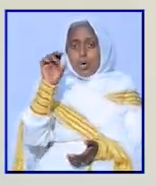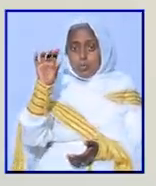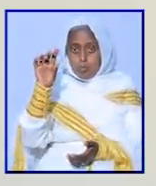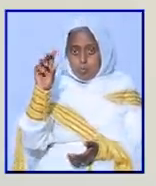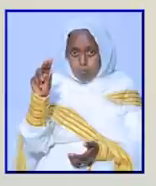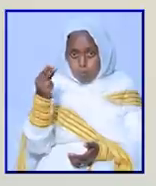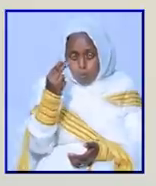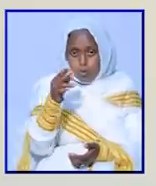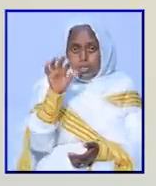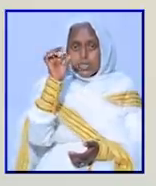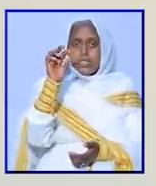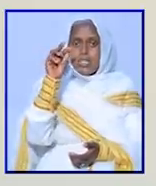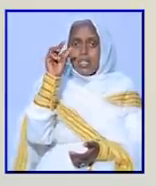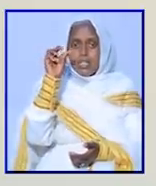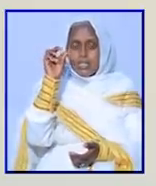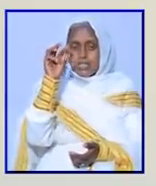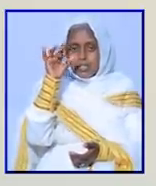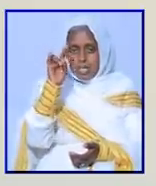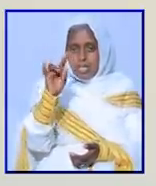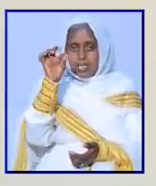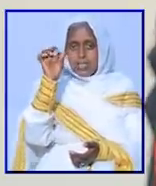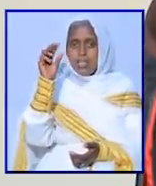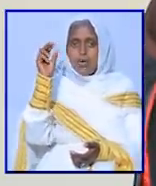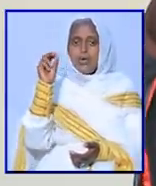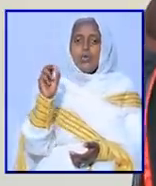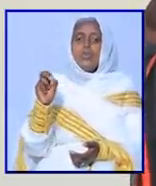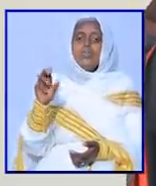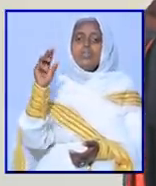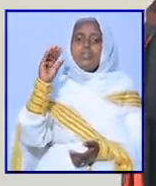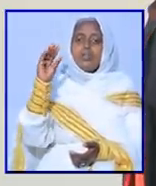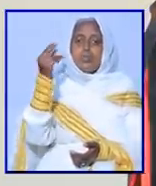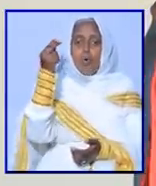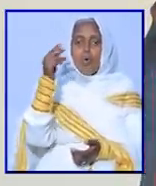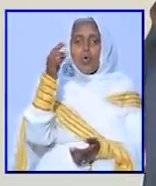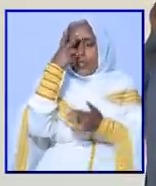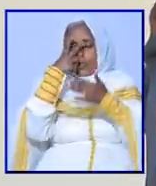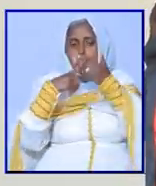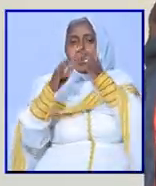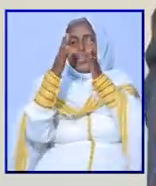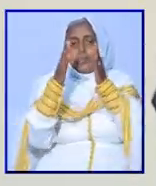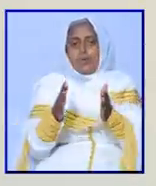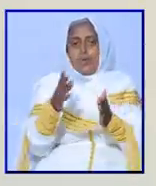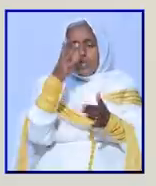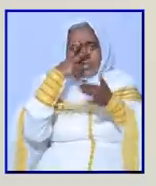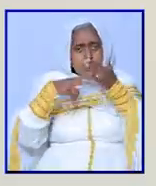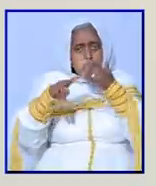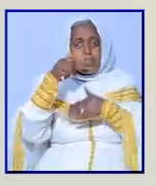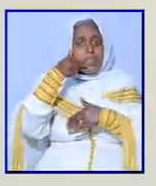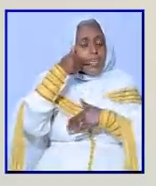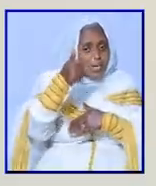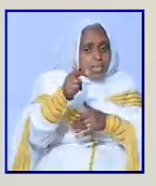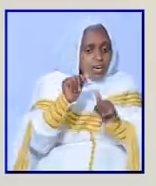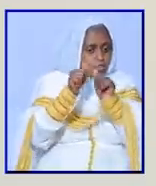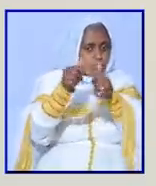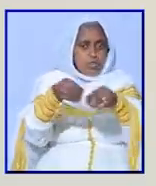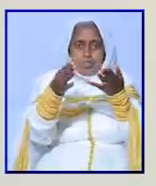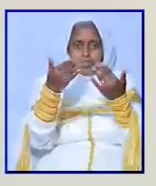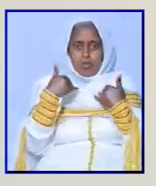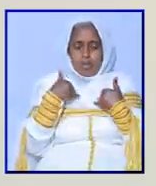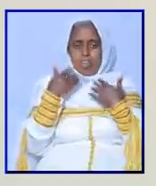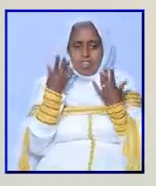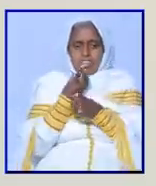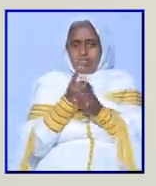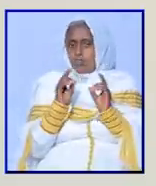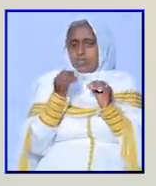ወቦ ዘተውቦ ተነብዮ ትንቢት የመናገር ደግሞ ስጦታ የተሰጠዋል አይፈውስም